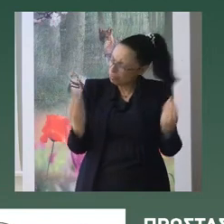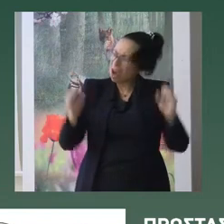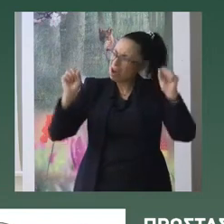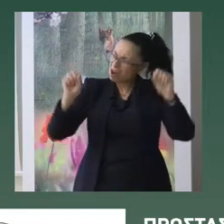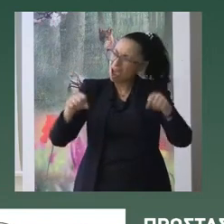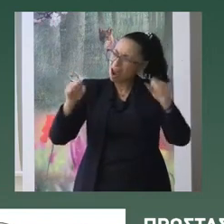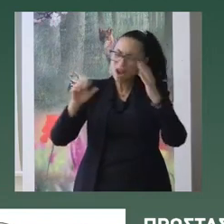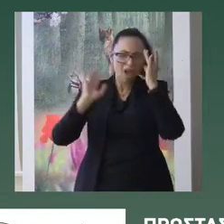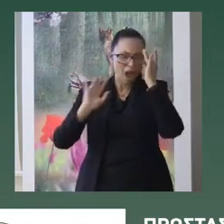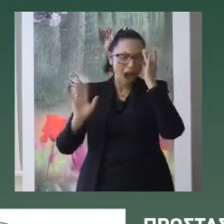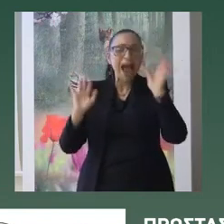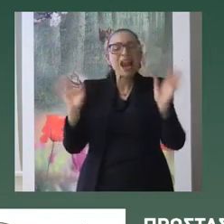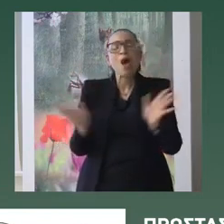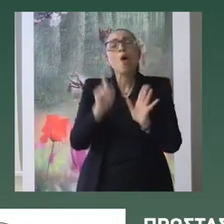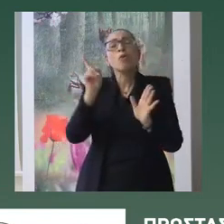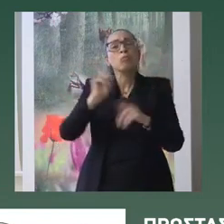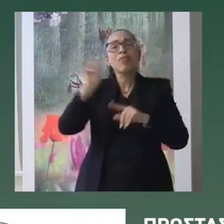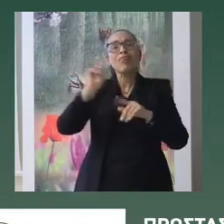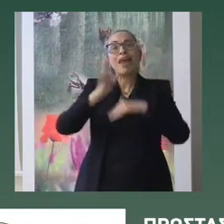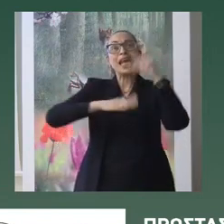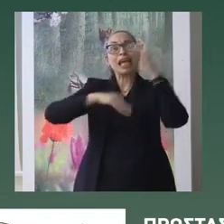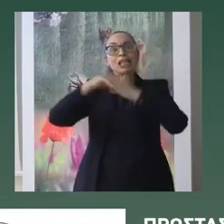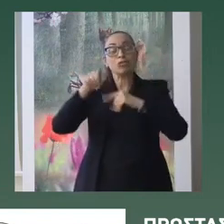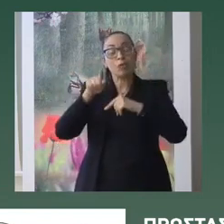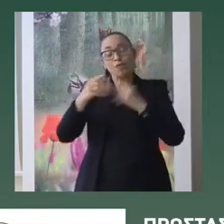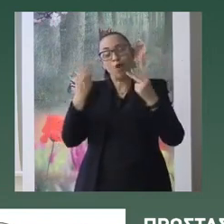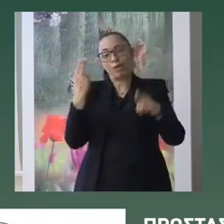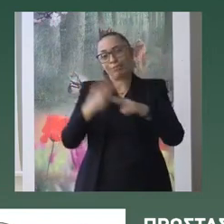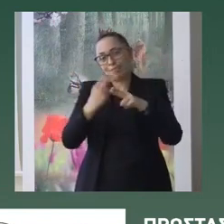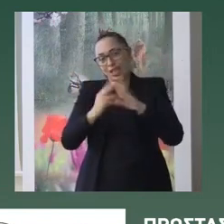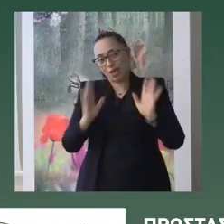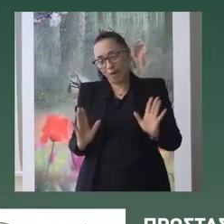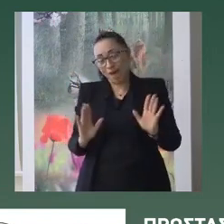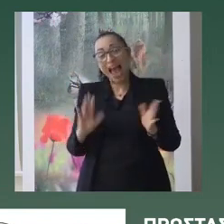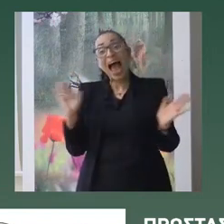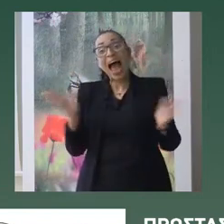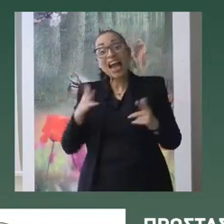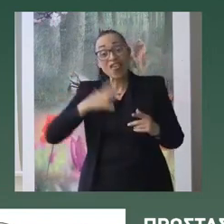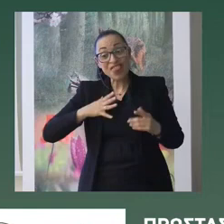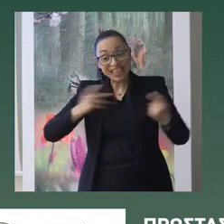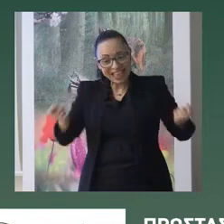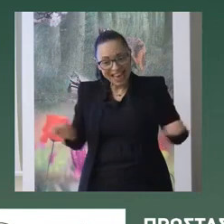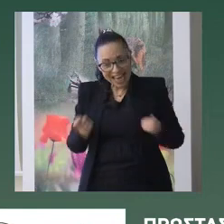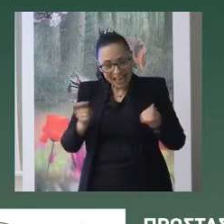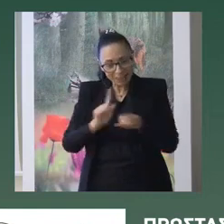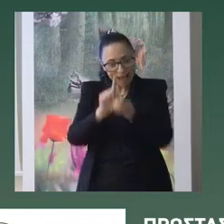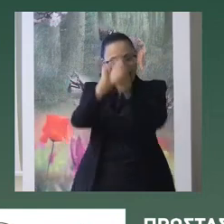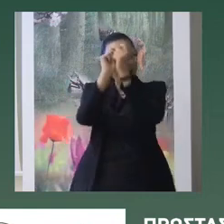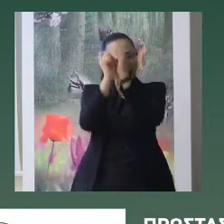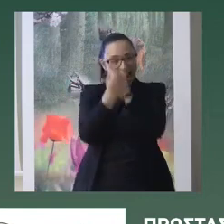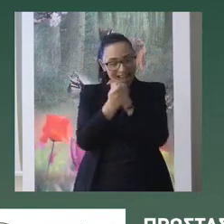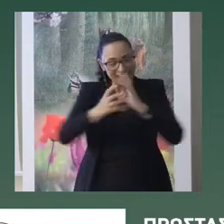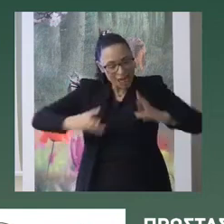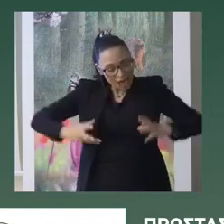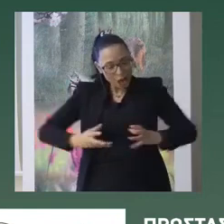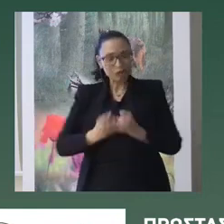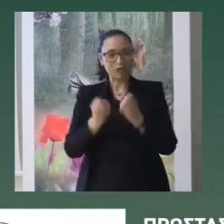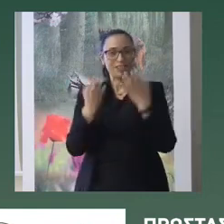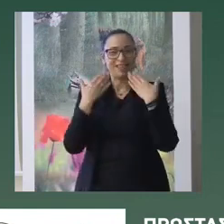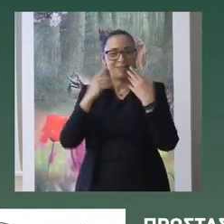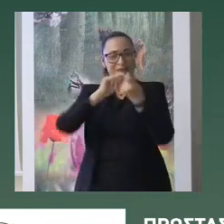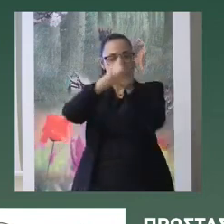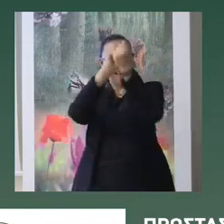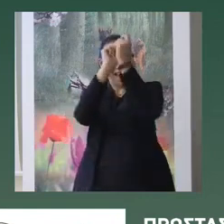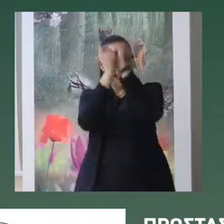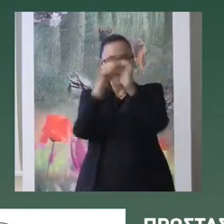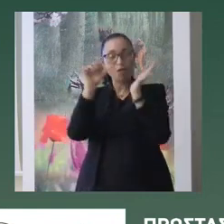χρήσιμα, μόνο και μόνο από το γεγονός ότι δεν κτίζονται είναι πολύ χρήσιμο. Αλλά αν θέλεις να κάνεις μια παρέμβαση και να διασώσεις θερμικά